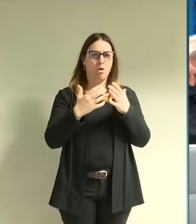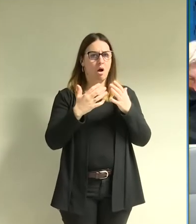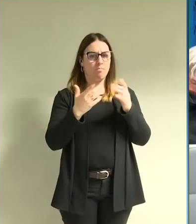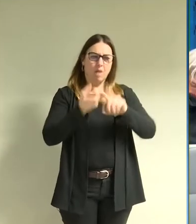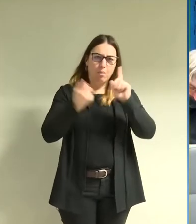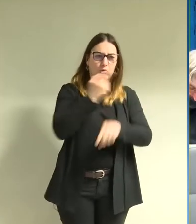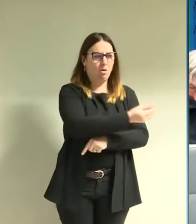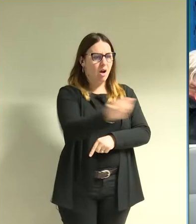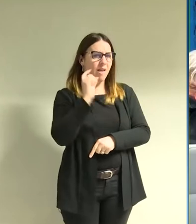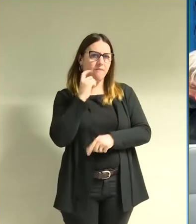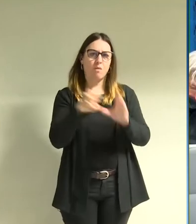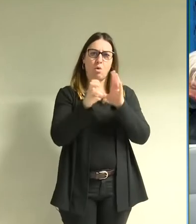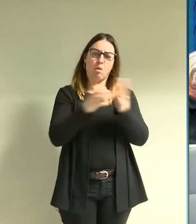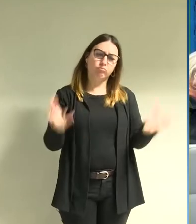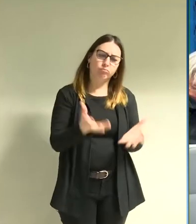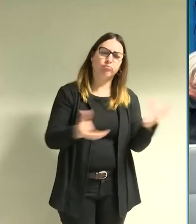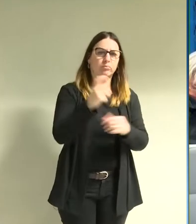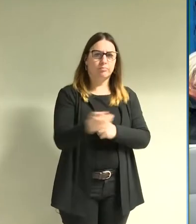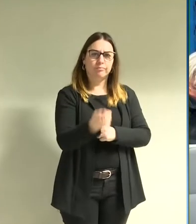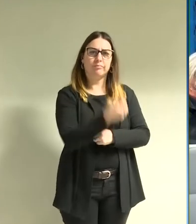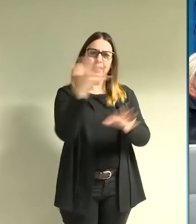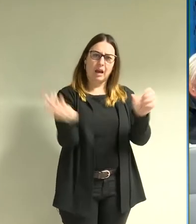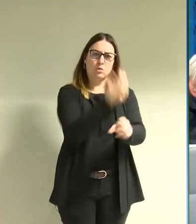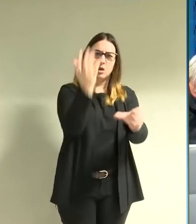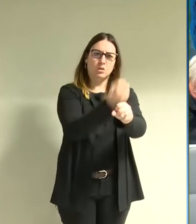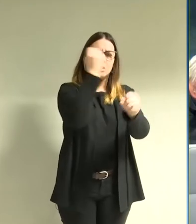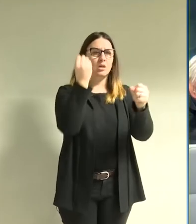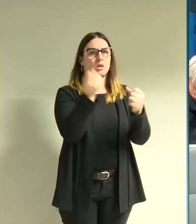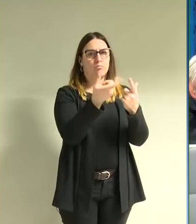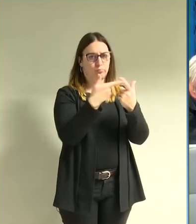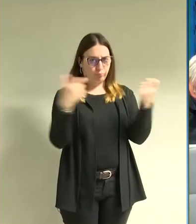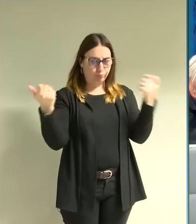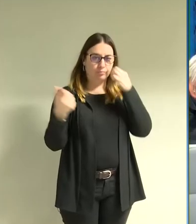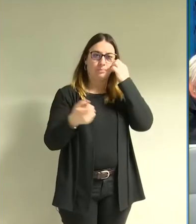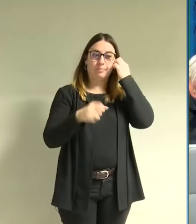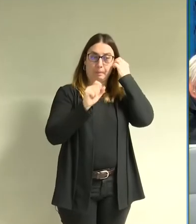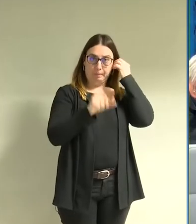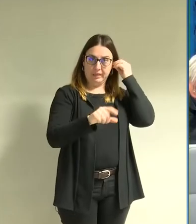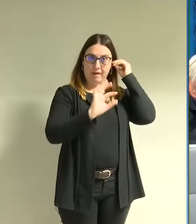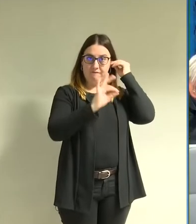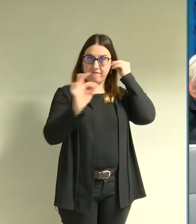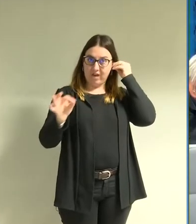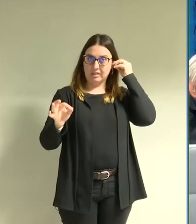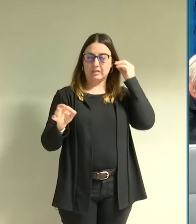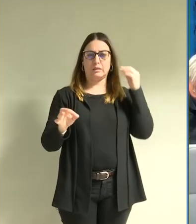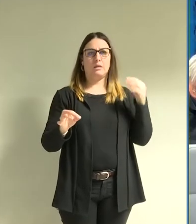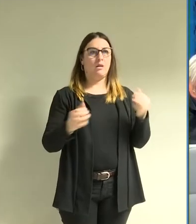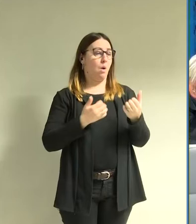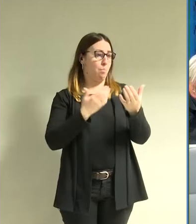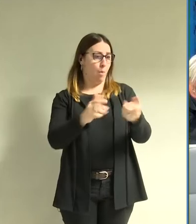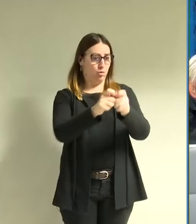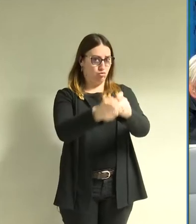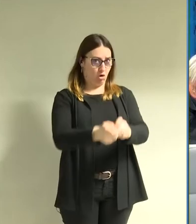des élèves grenoblois et c est donc dans ce paragraphe une phrase qu'il est proposé de modifier